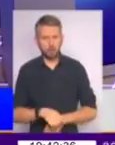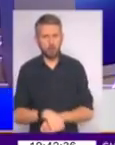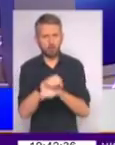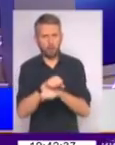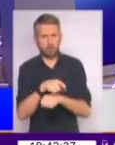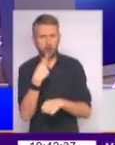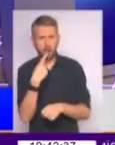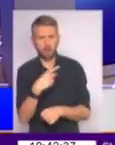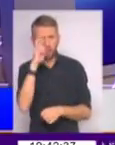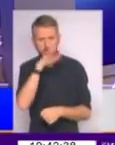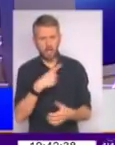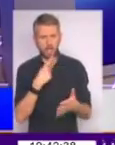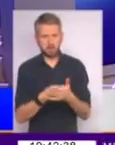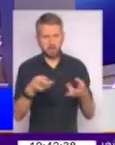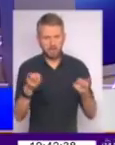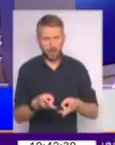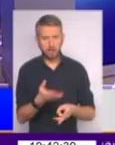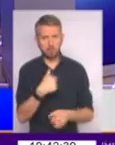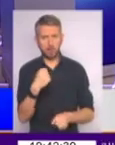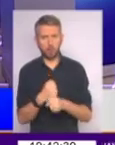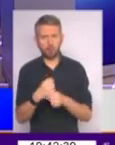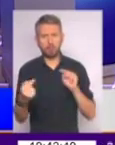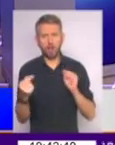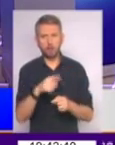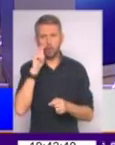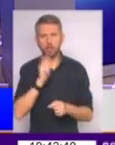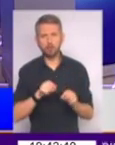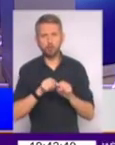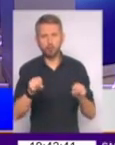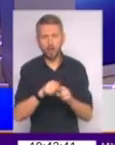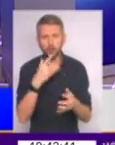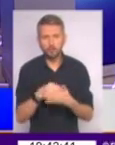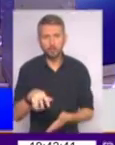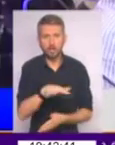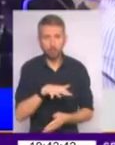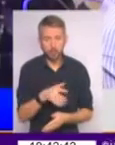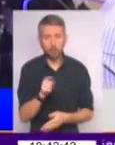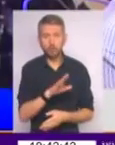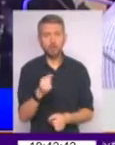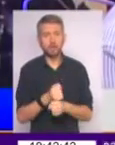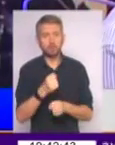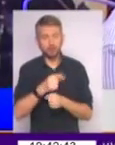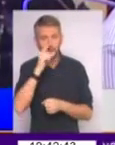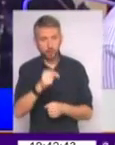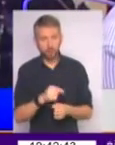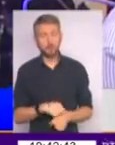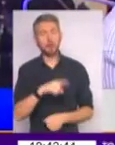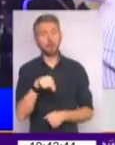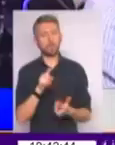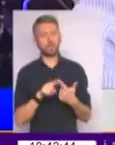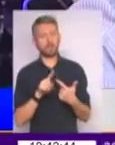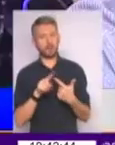страна, кормить надо, і ми робимо антиукраїнську пропаганду на своїй території, то, що не зробив Путін. Номер два, прошу